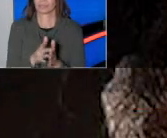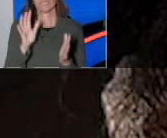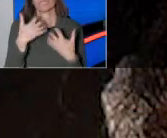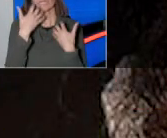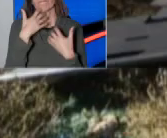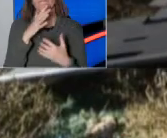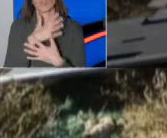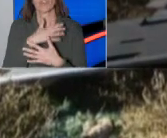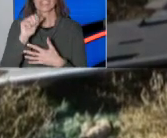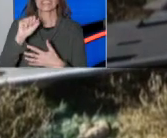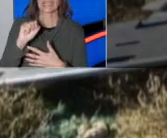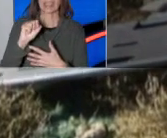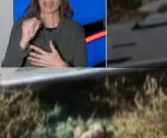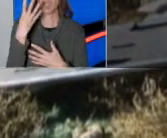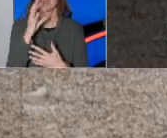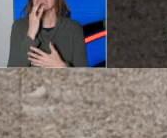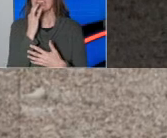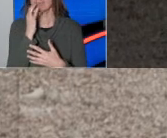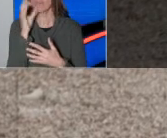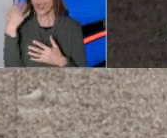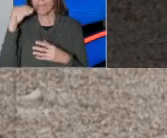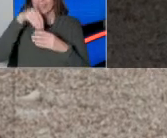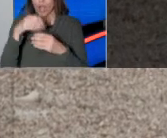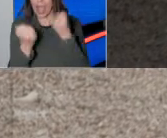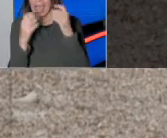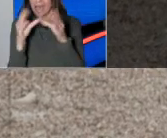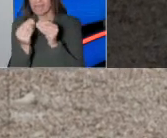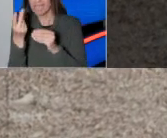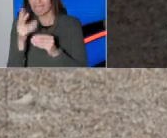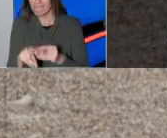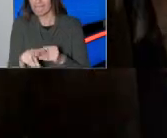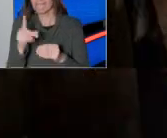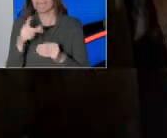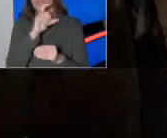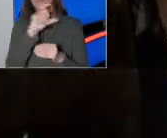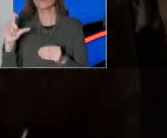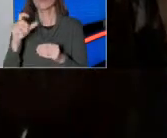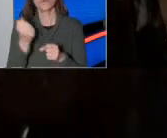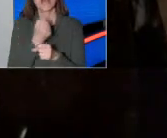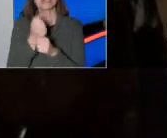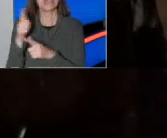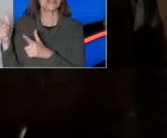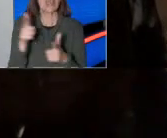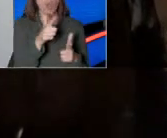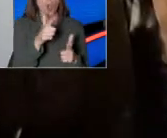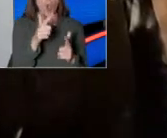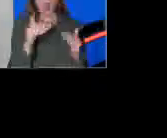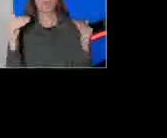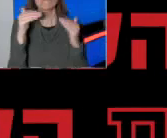פרשת אהוביה סנדק, ארבעה צעירים שנסעו ברכב עם המנוח יואשמו במעשה טרור, כפוף לשימוע.